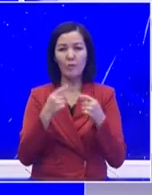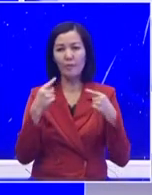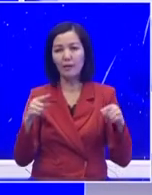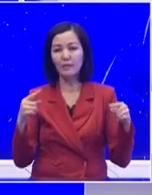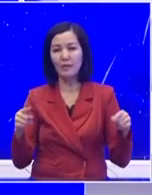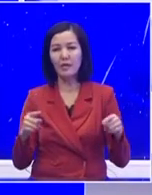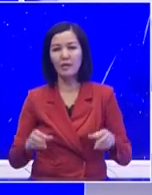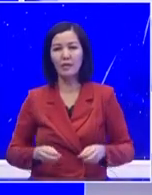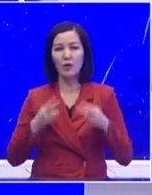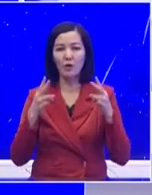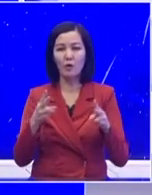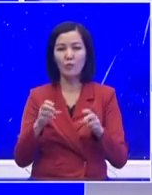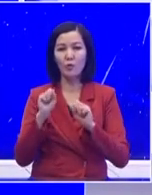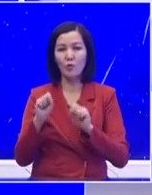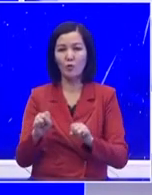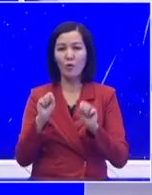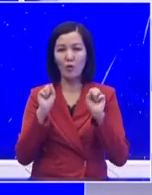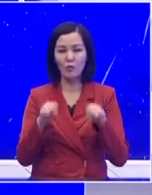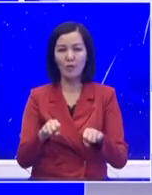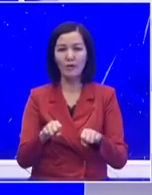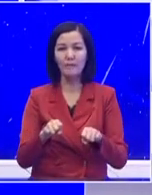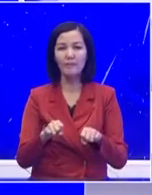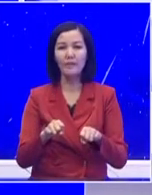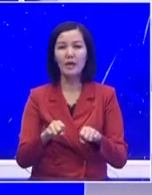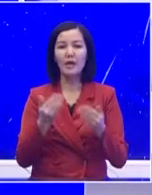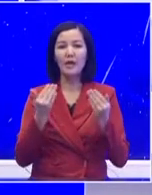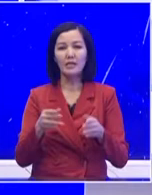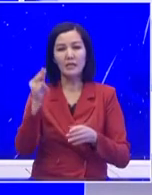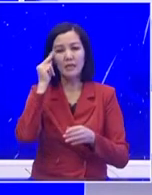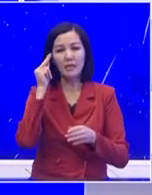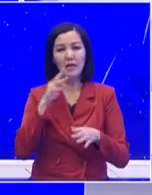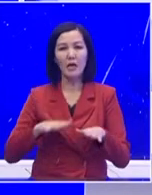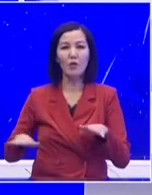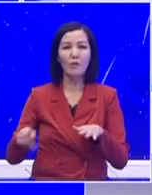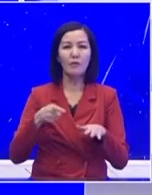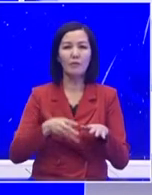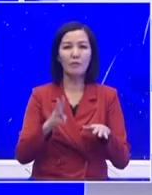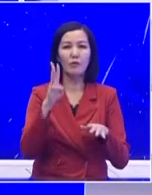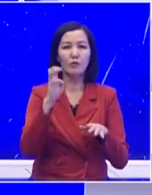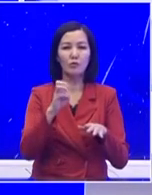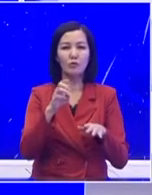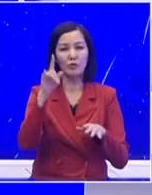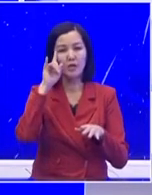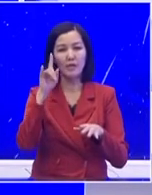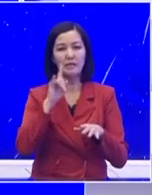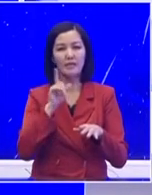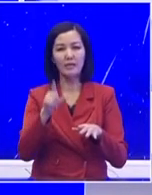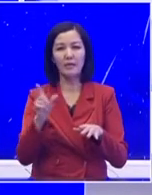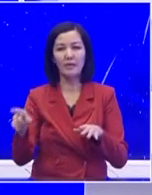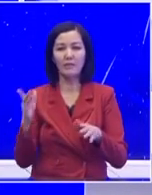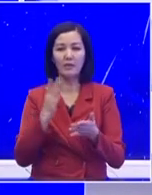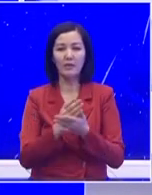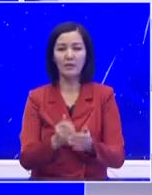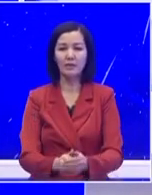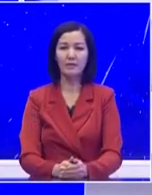мүшелеріне төніп тұрған қауіпті сейілтеді, деді ол. Соңғы мәліметтерге сәйкес, қазір Қытай аумағында 1300 қазақстандық